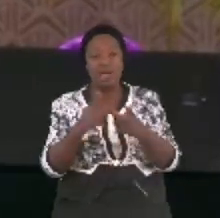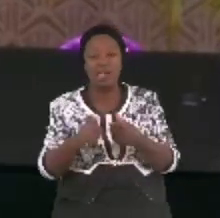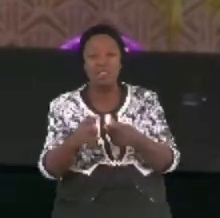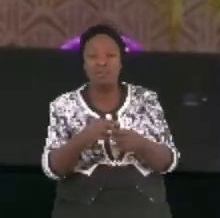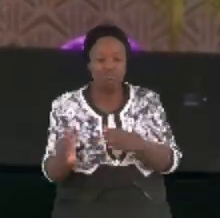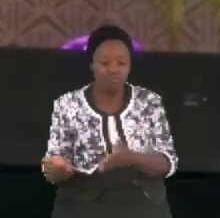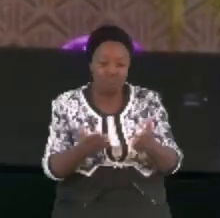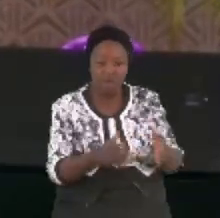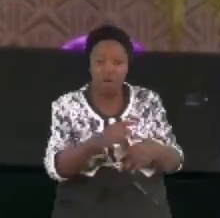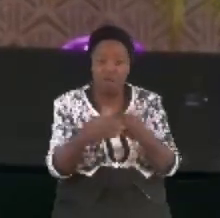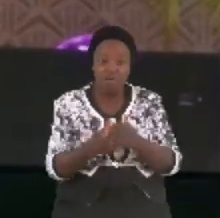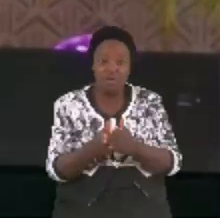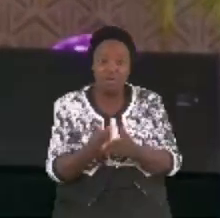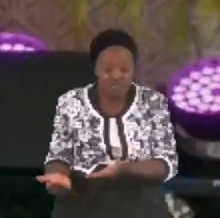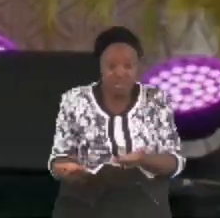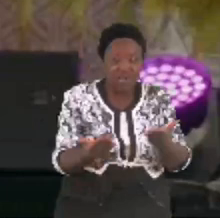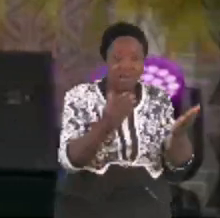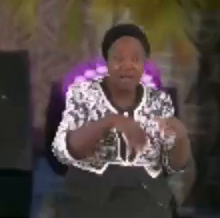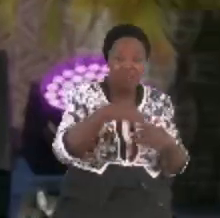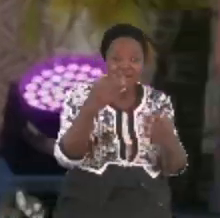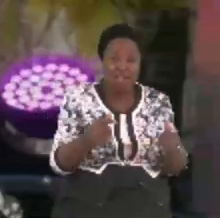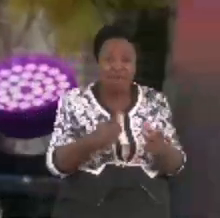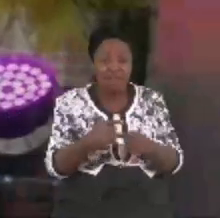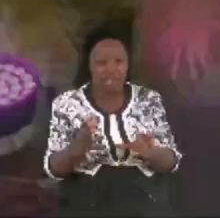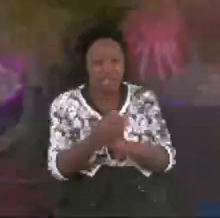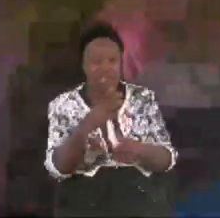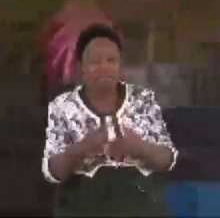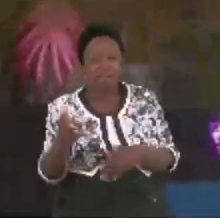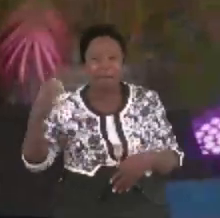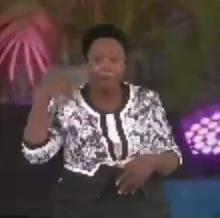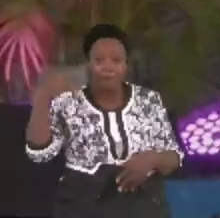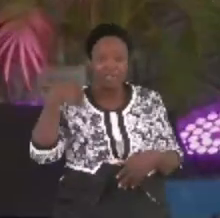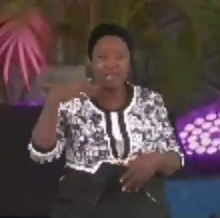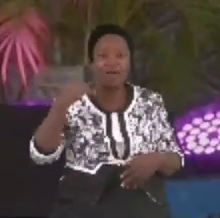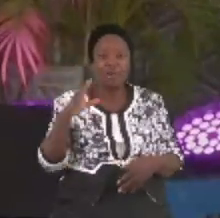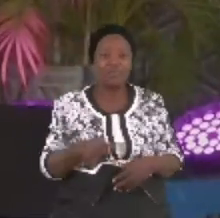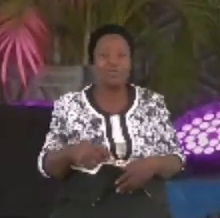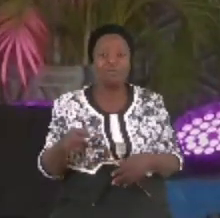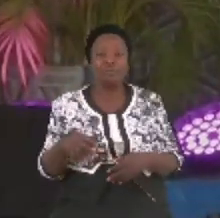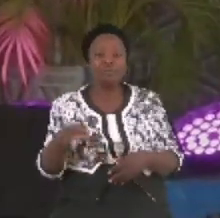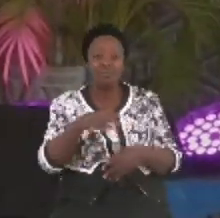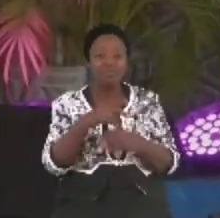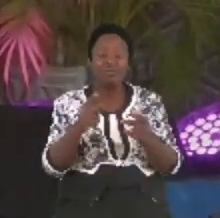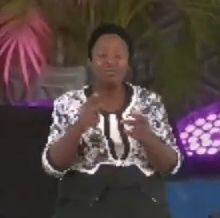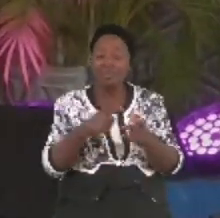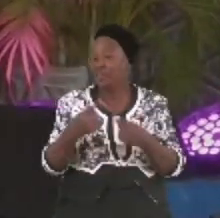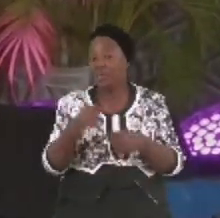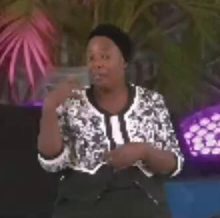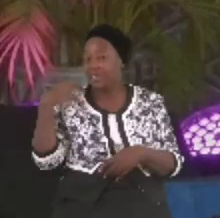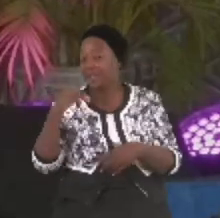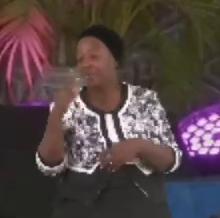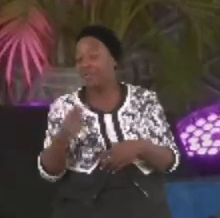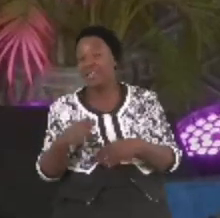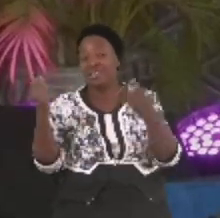les vases. Il dit après, puiser et donner à l'ordonnateur de la cérémonie. Il était en